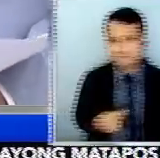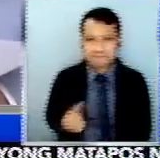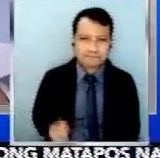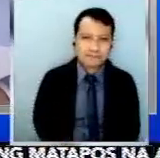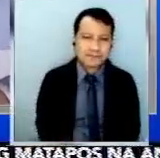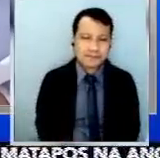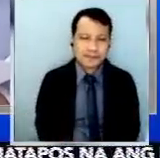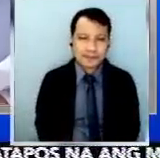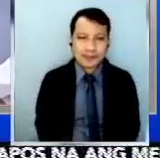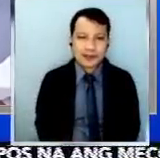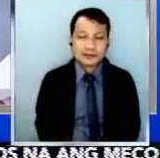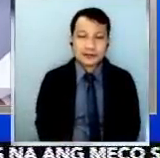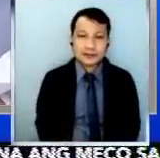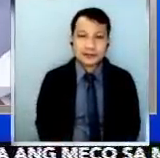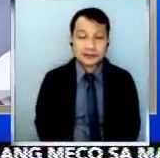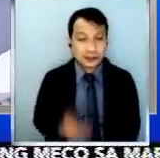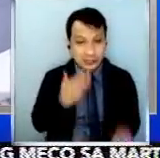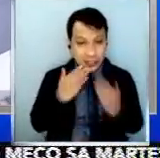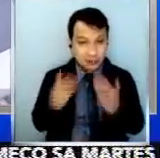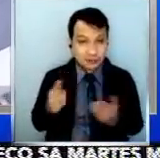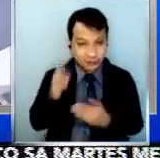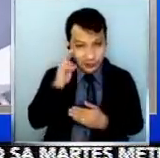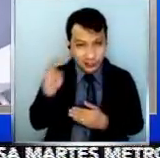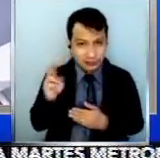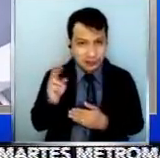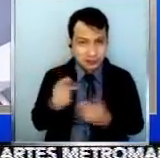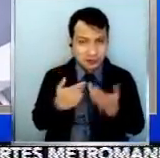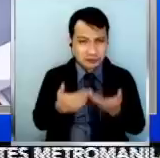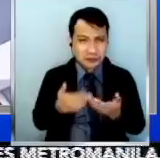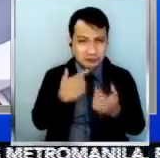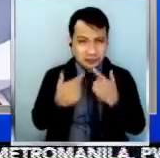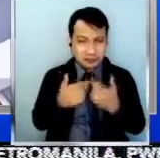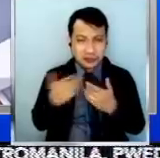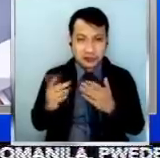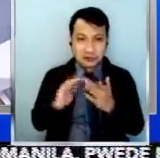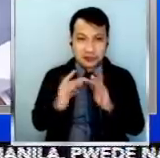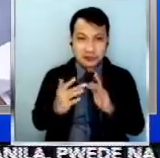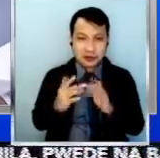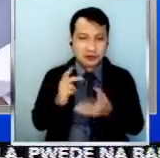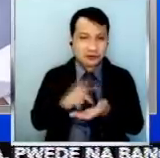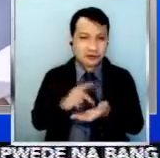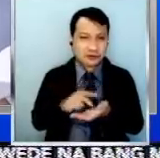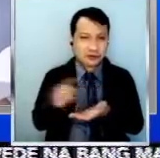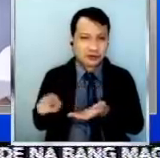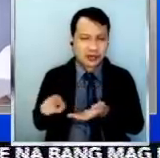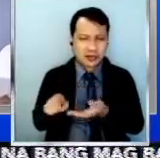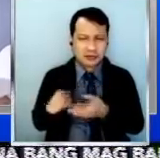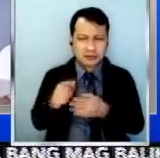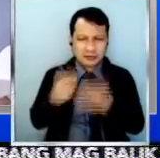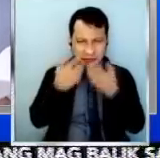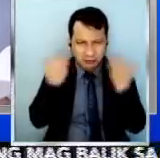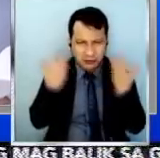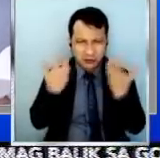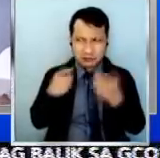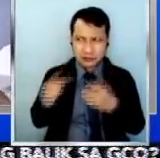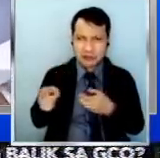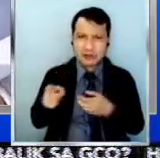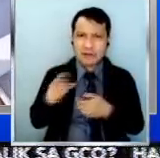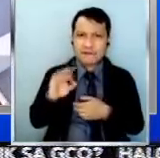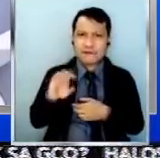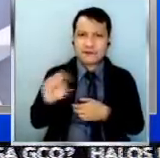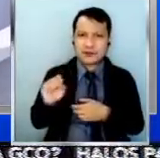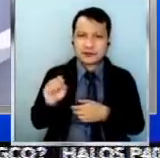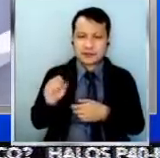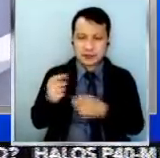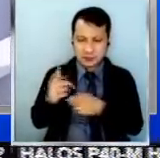Thank you, Nelson. Thank you, Nelson. Laugh trip po ang hatid sa netizens ng kakulitan ng mga alagang pusa ng isang fur dad. Ang cat squad na